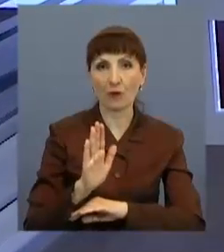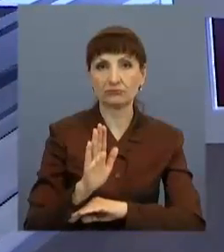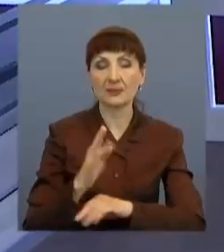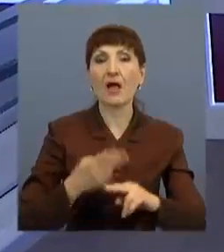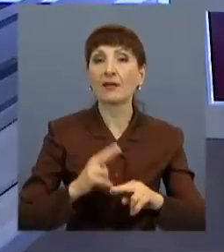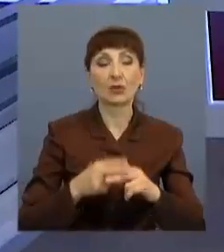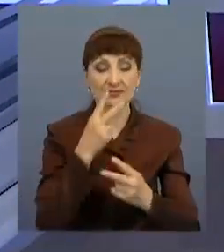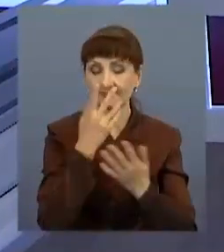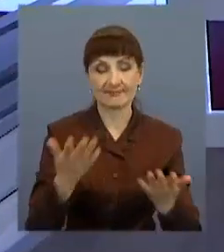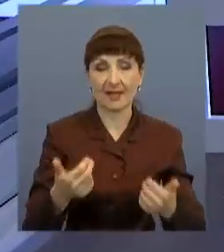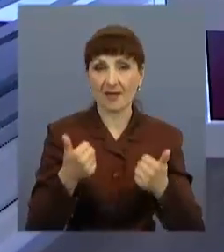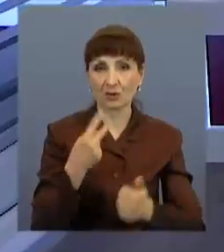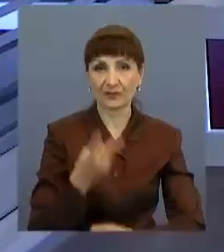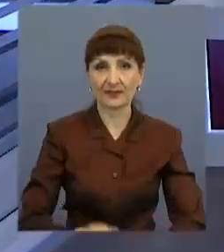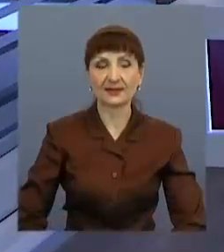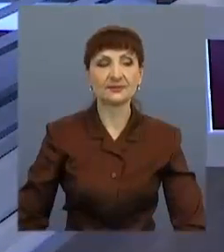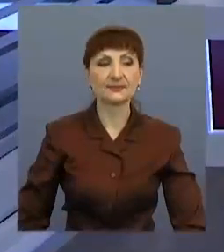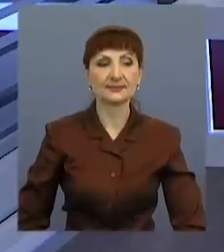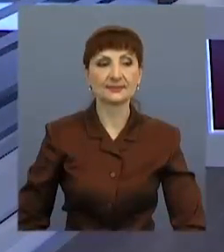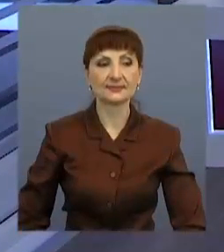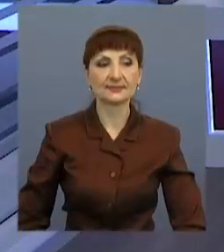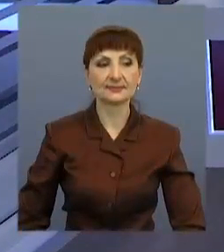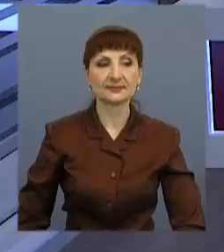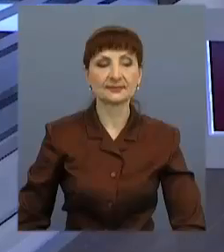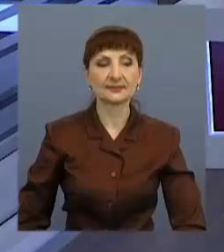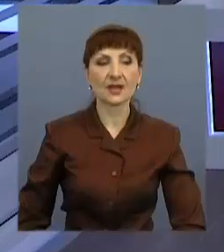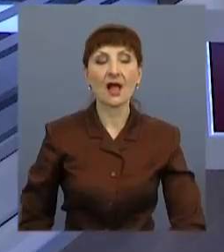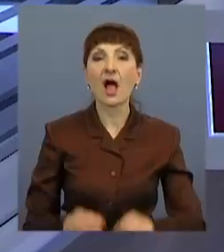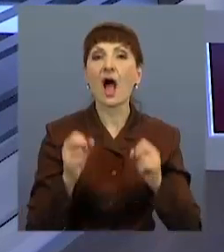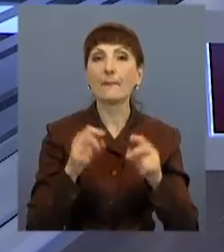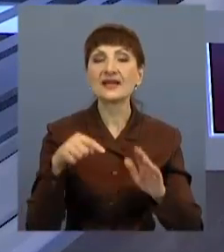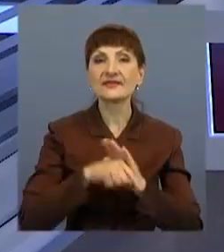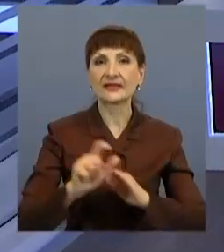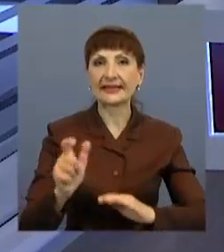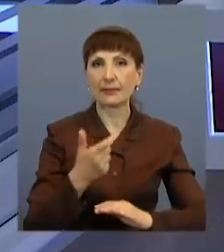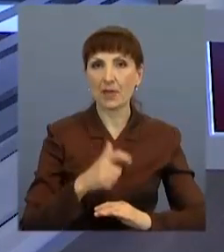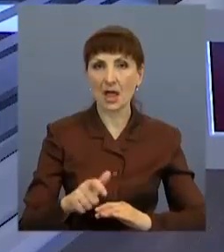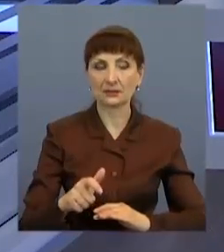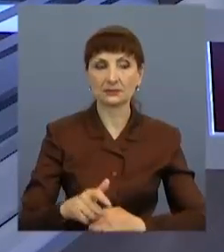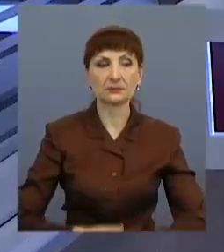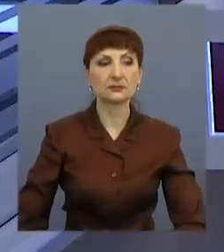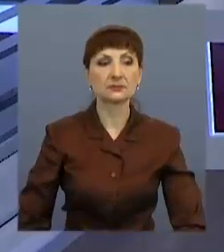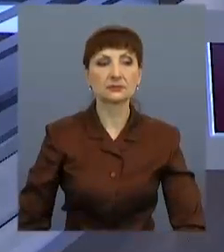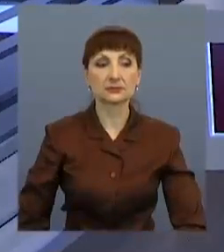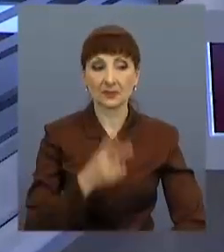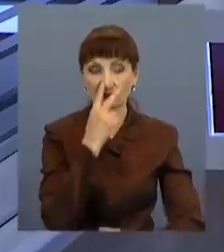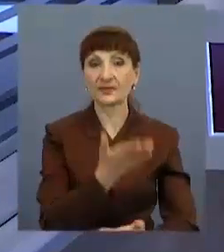очень красноречивый момент. Давайте взглянем. Опасная концентрация нитратов. Вот.